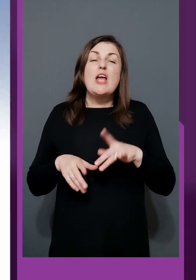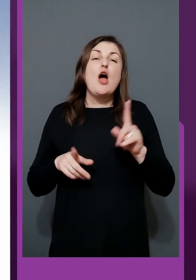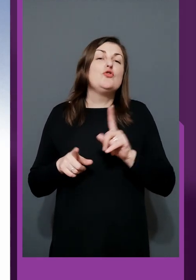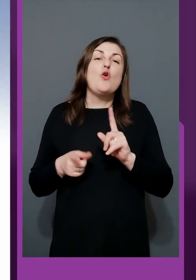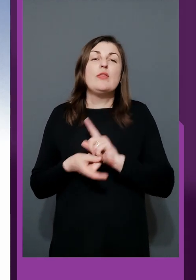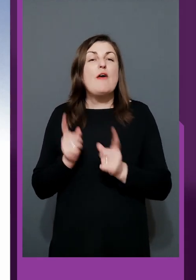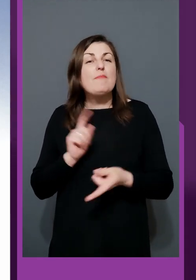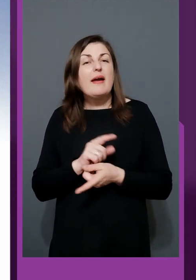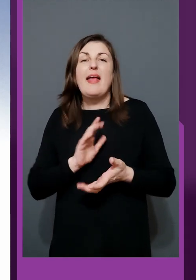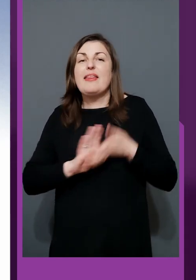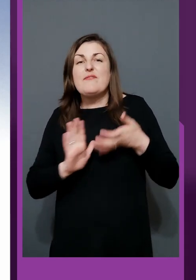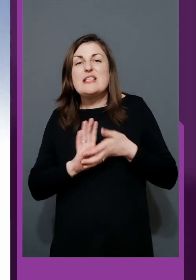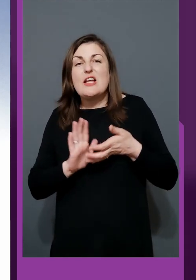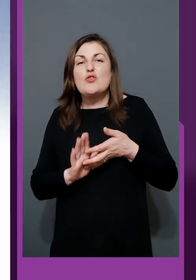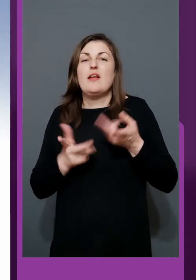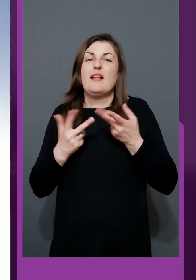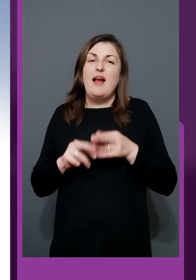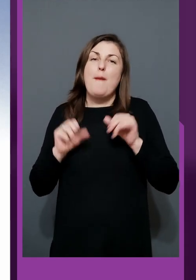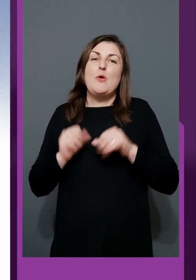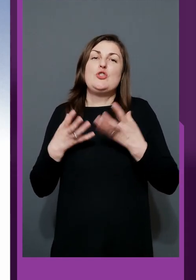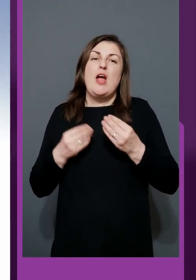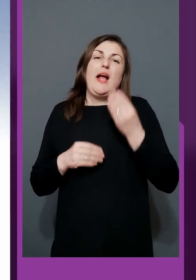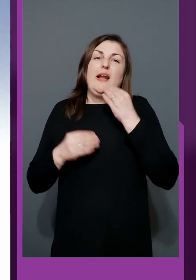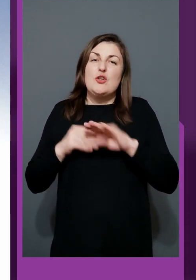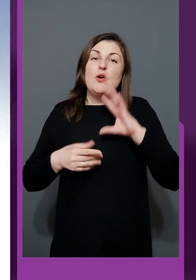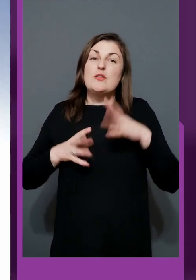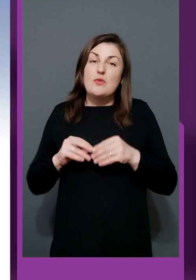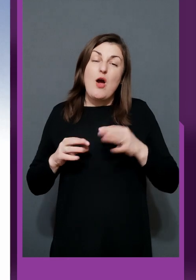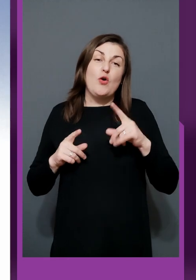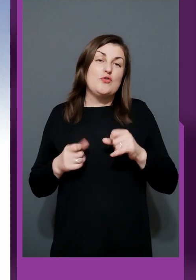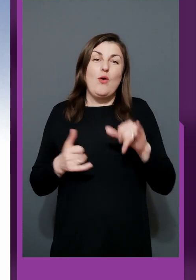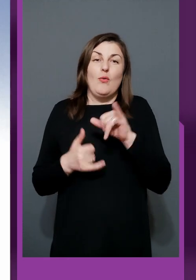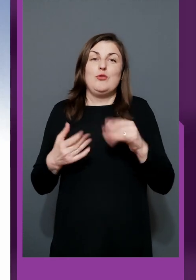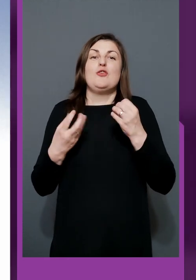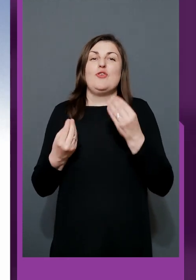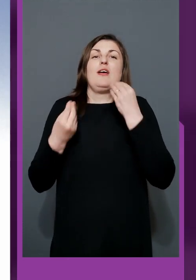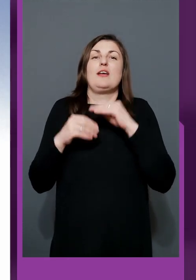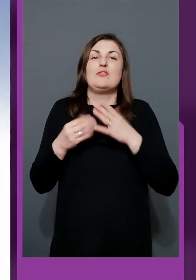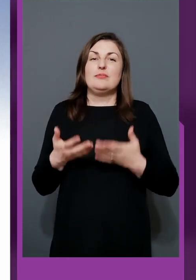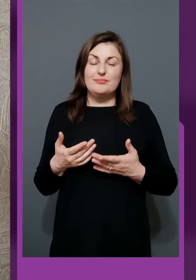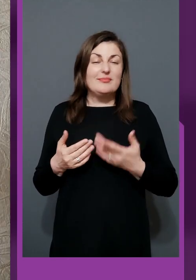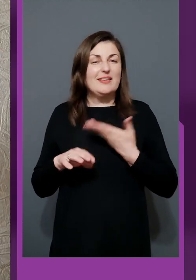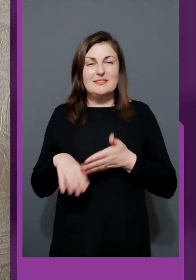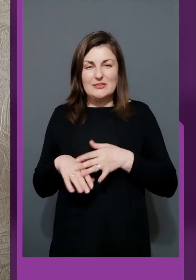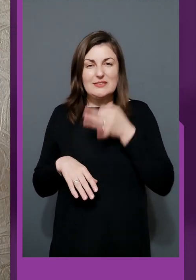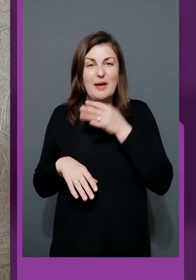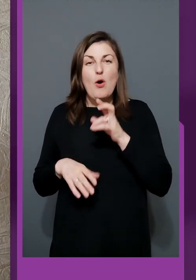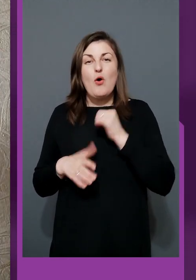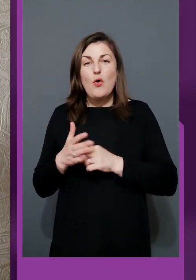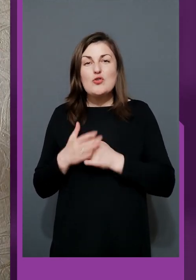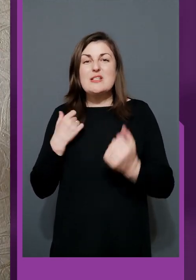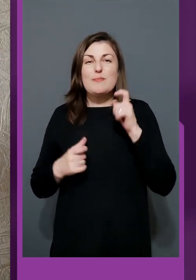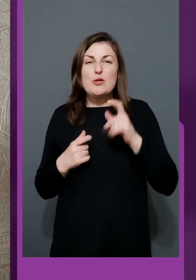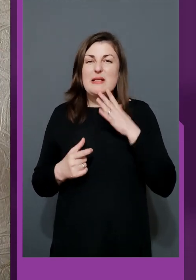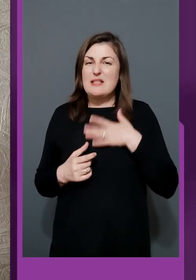чого от навпаки не вистачило для Можливо ще навіть кращого результату хоча куди вже краще складно сказати бо